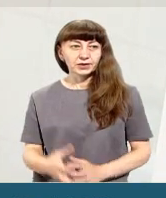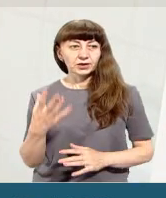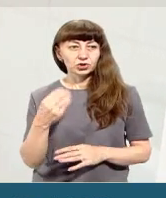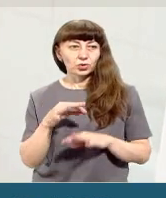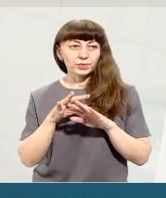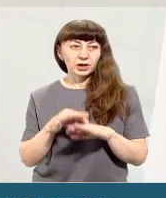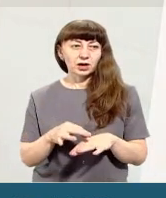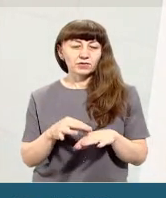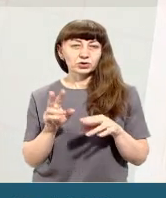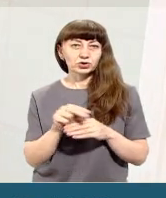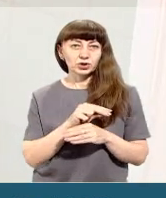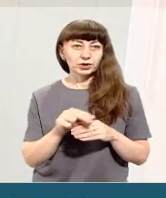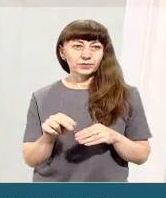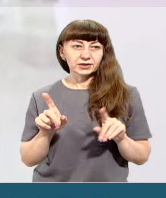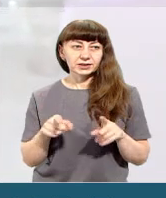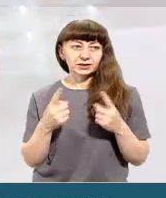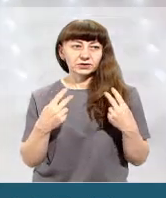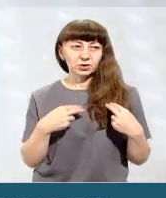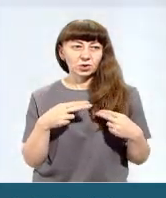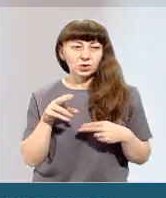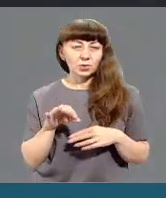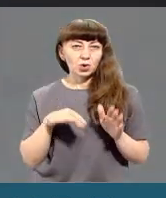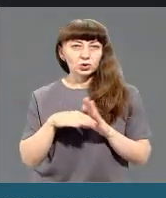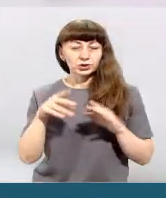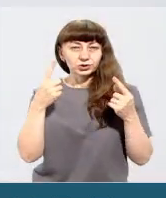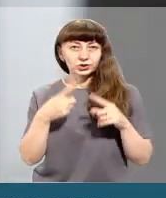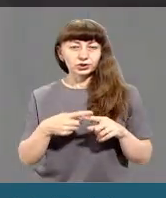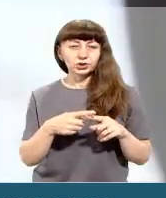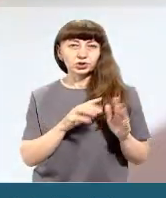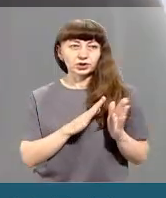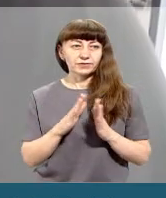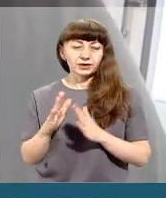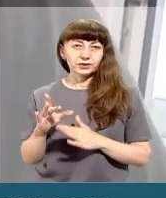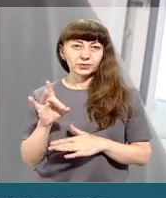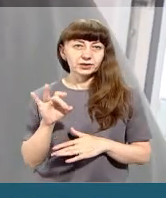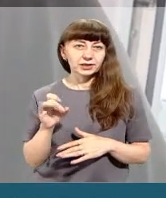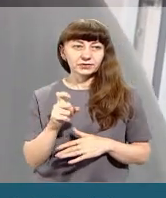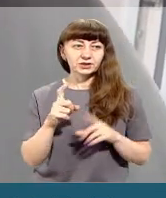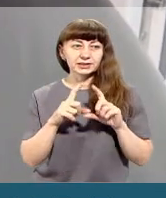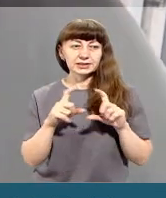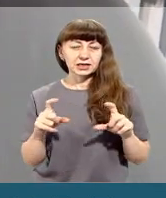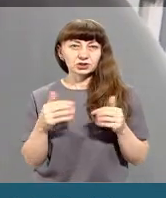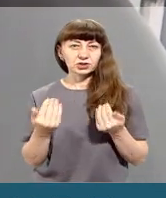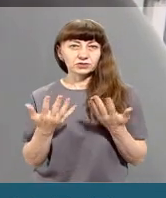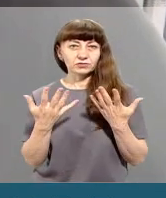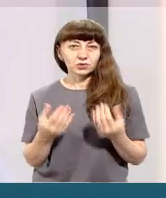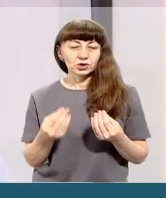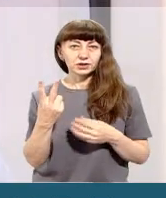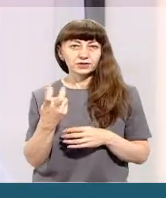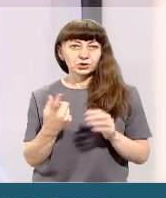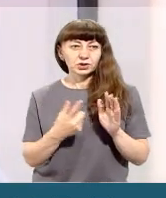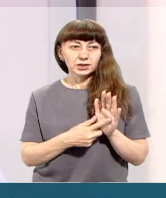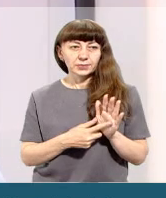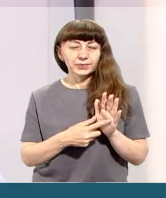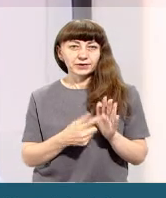этого проводятся текущие ремонтно-восстановительные работы по улучшению технического состояния административных зданий. На сегодняшний день из